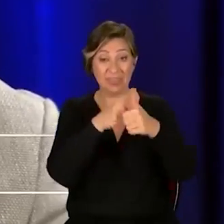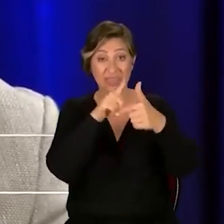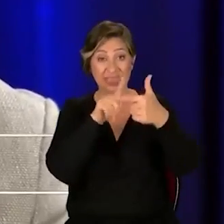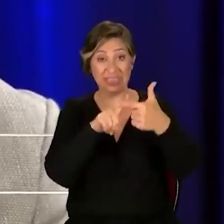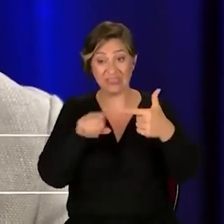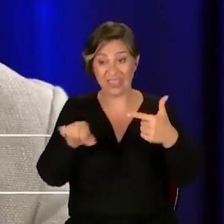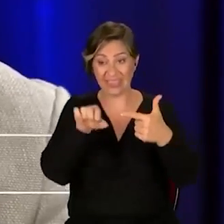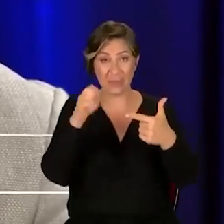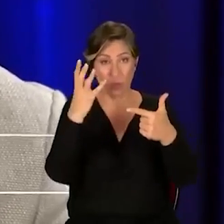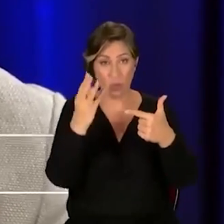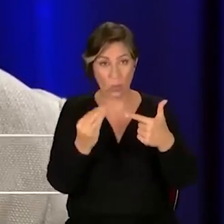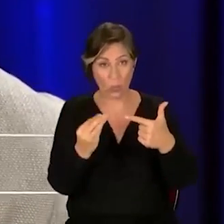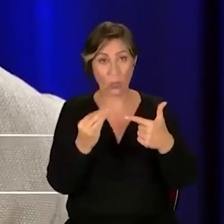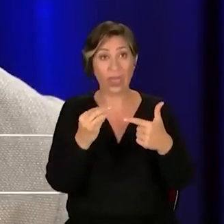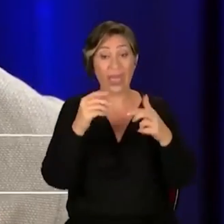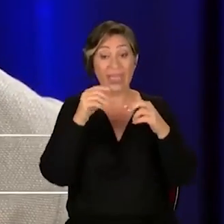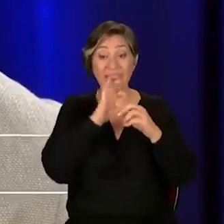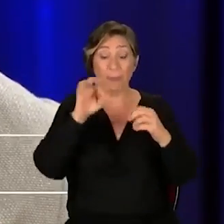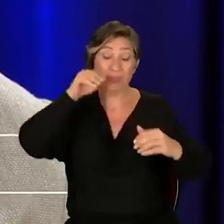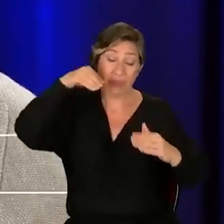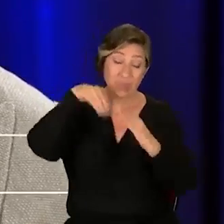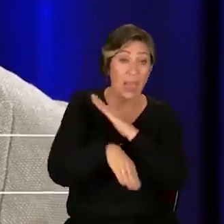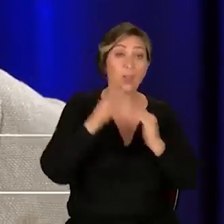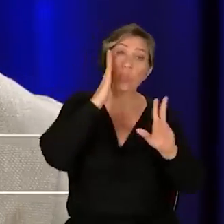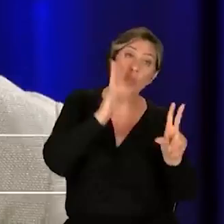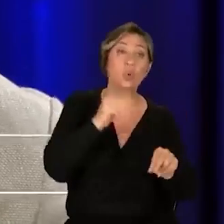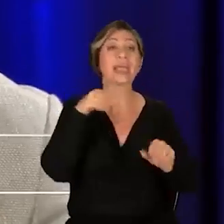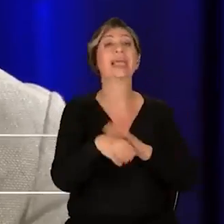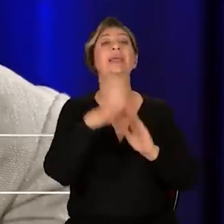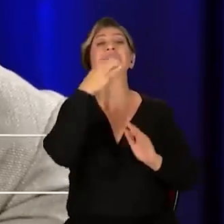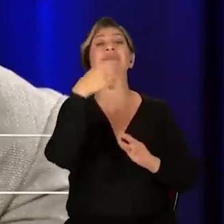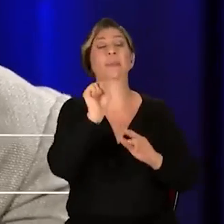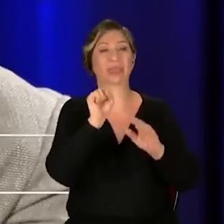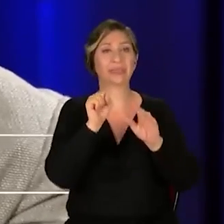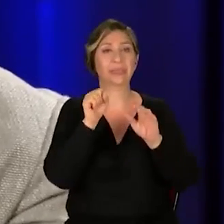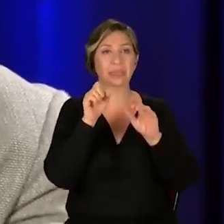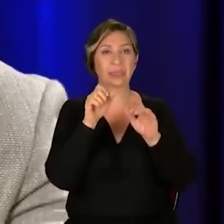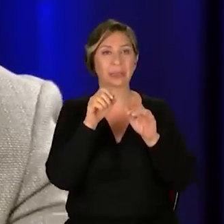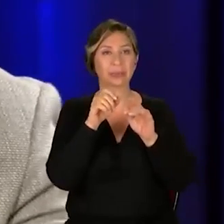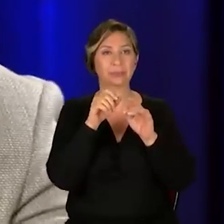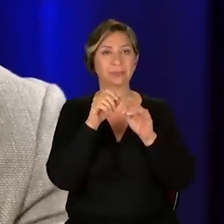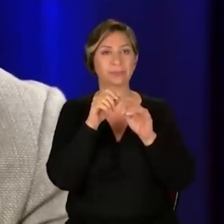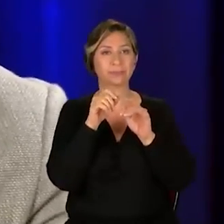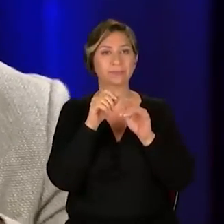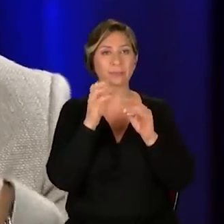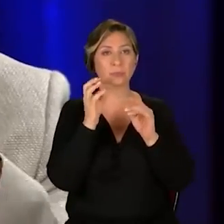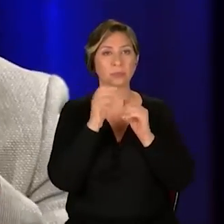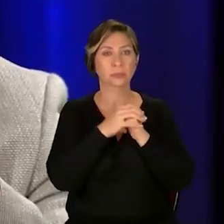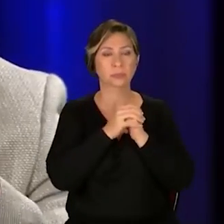ikinci viteste tutup REM'e sokturmadan orada bitirmeye çalışıyorlar ki agonik, yani